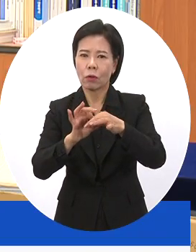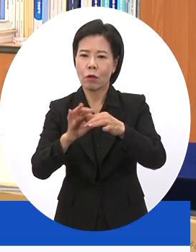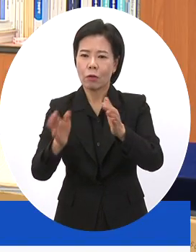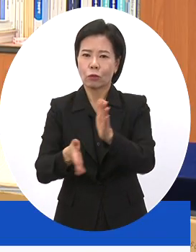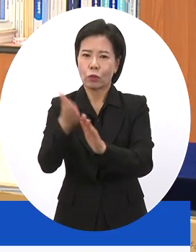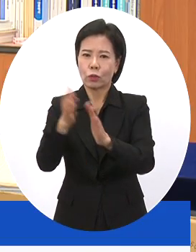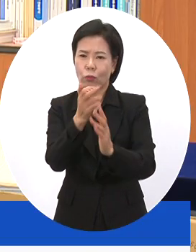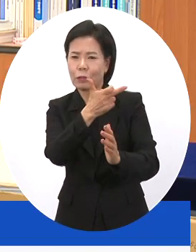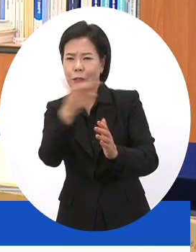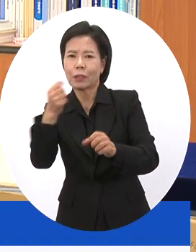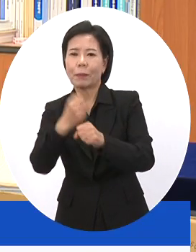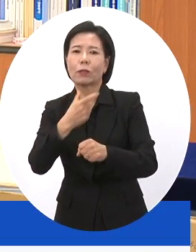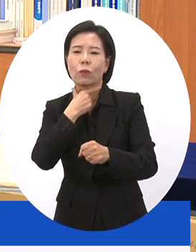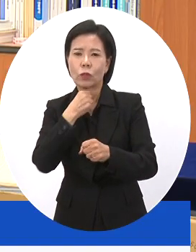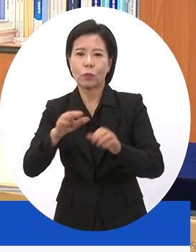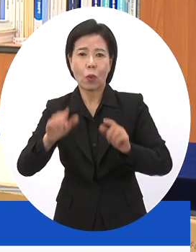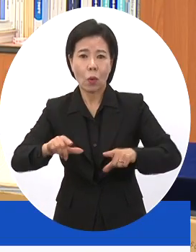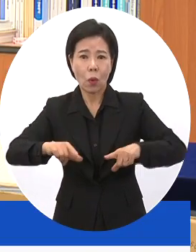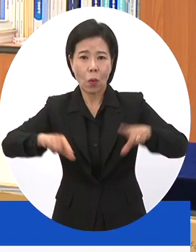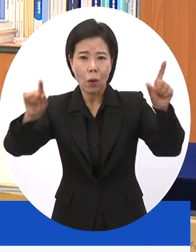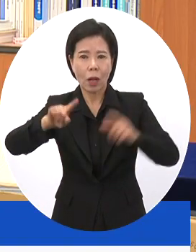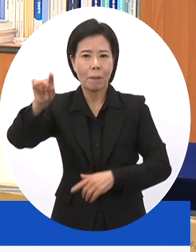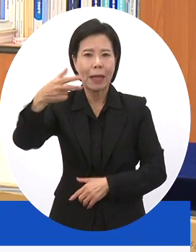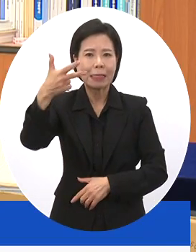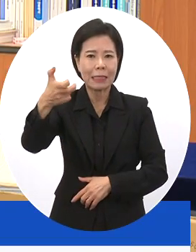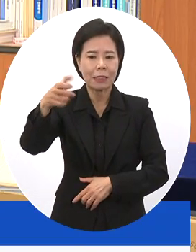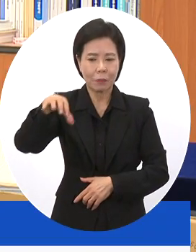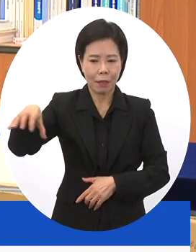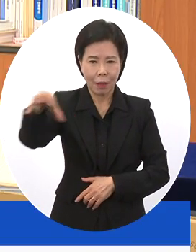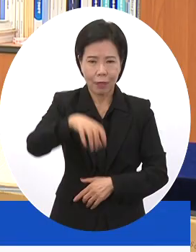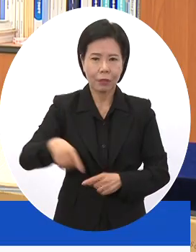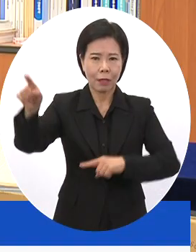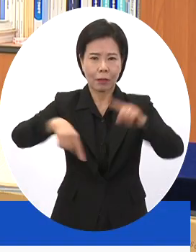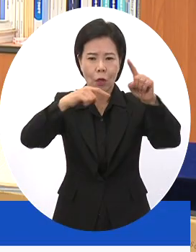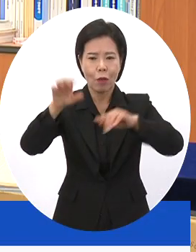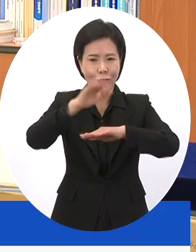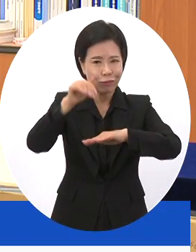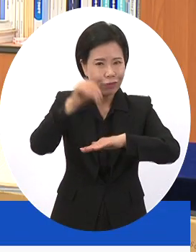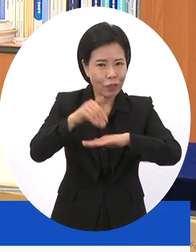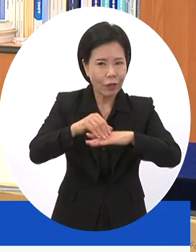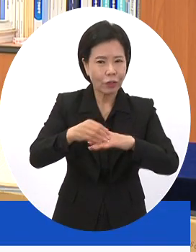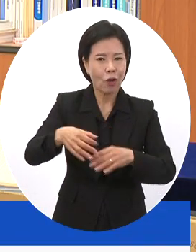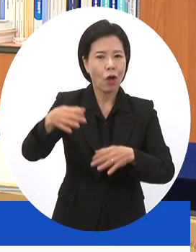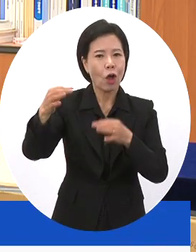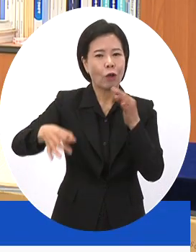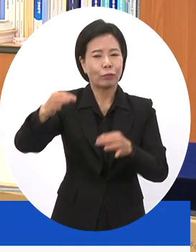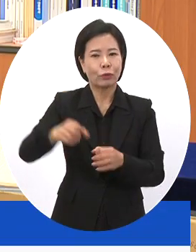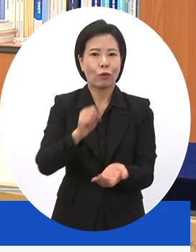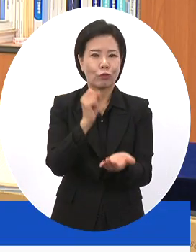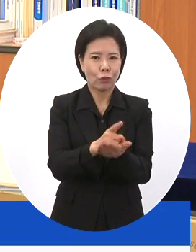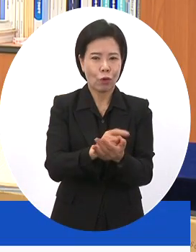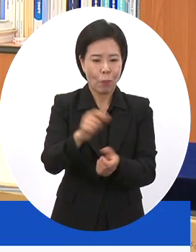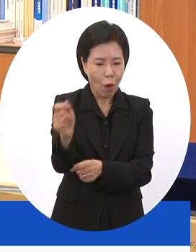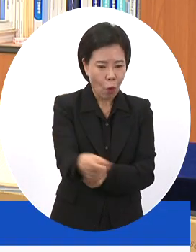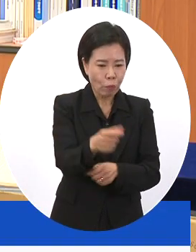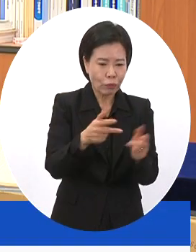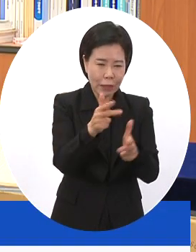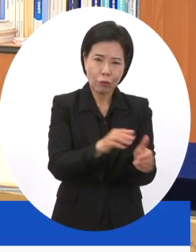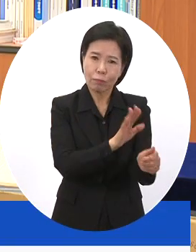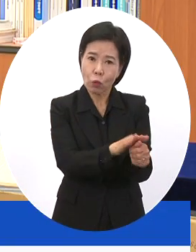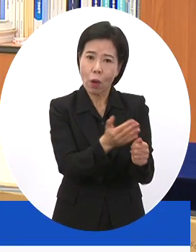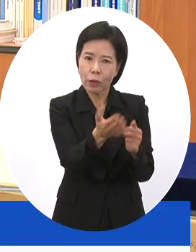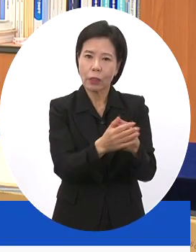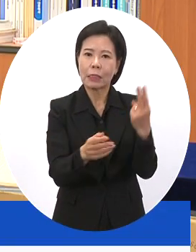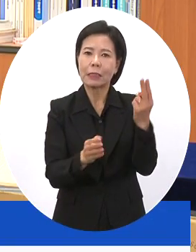도시로 육성하겠습니다. 올해에는 170개의 스포츠 대회, 전지훈련, 프로축구 및 골프 산업 지원을